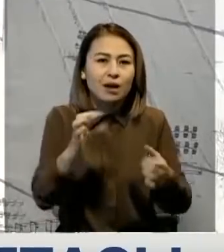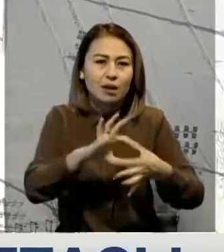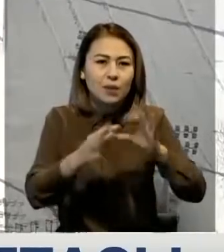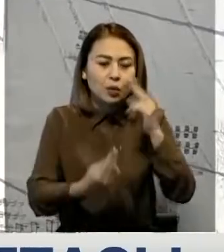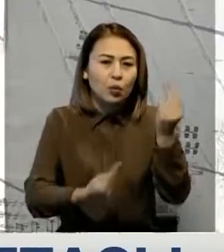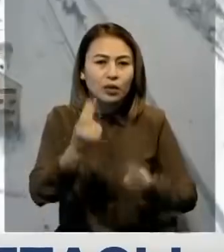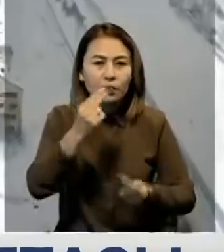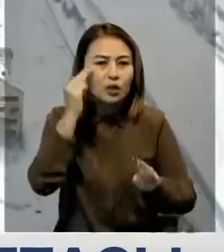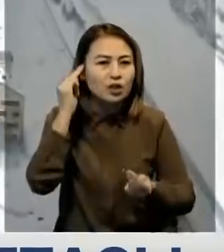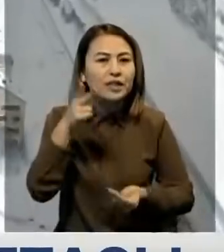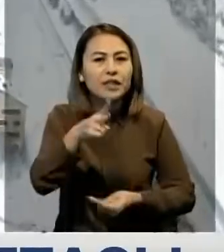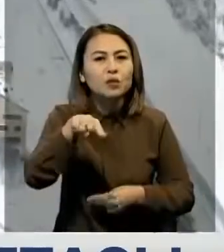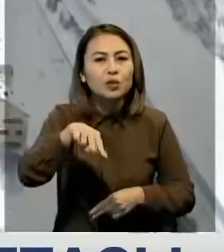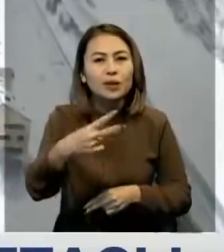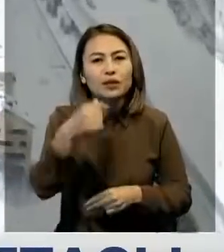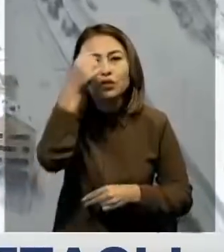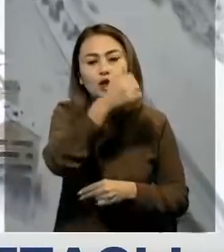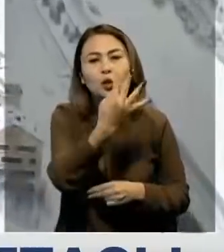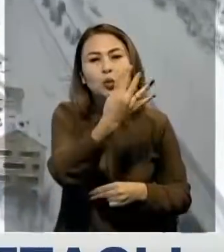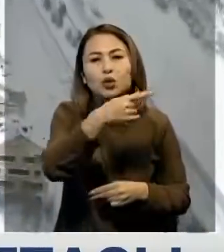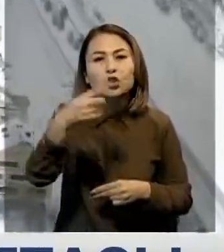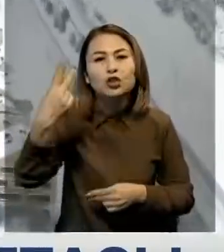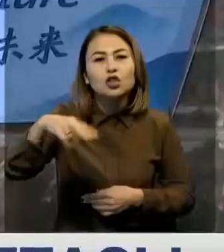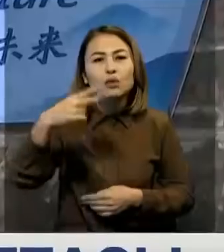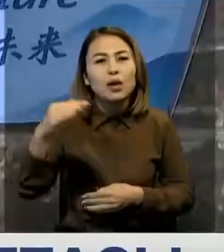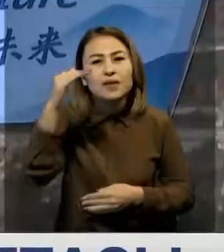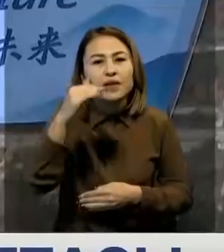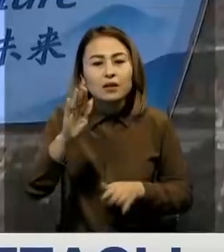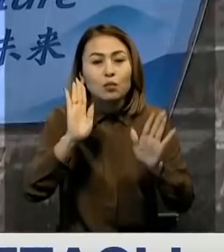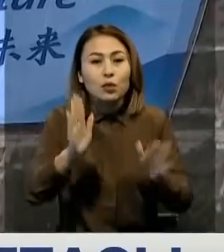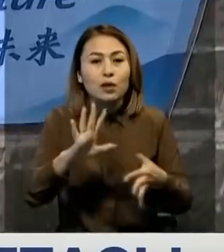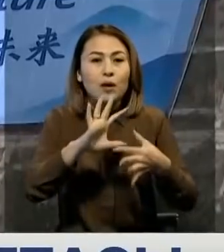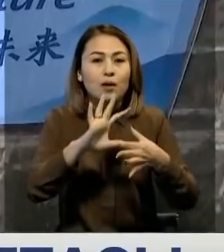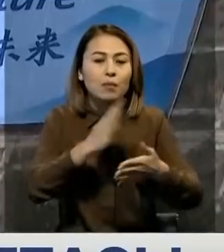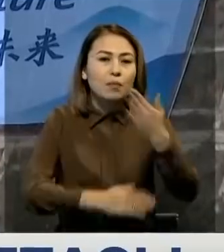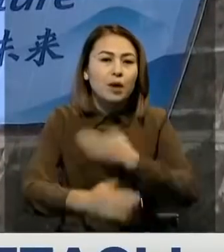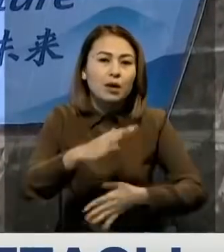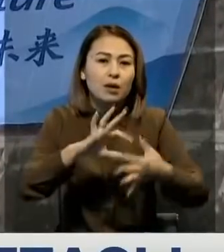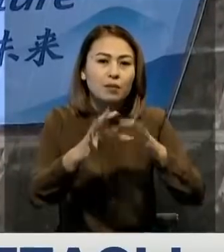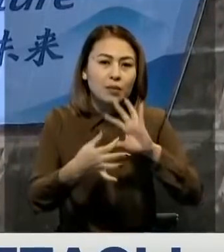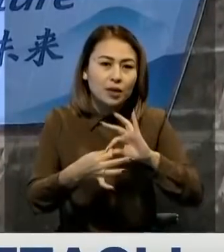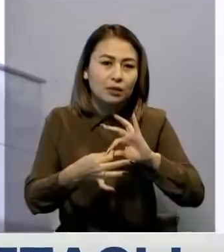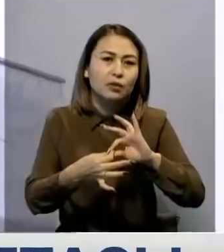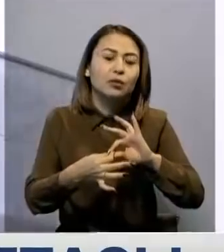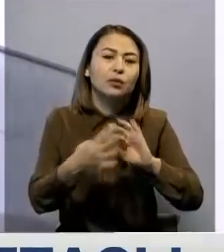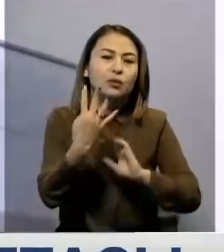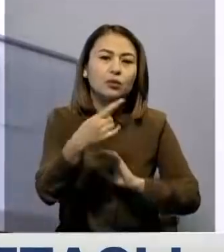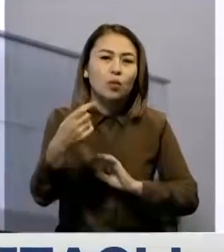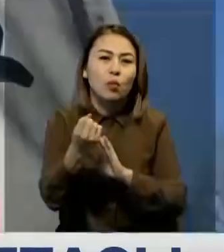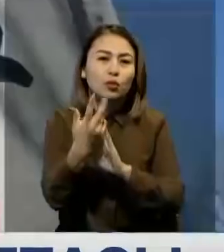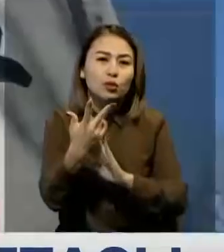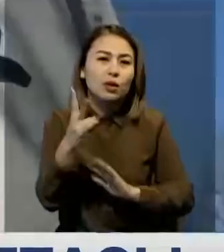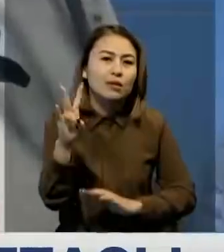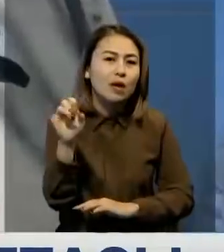қысқы олимпиада ойындары Бейжіңде 2022 жылғы 4-20 ақпан аралығында, ал паралимпиада